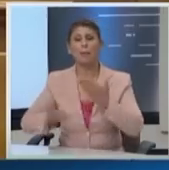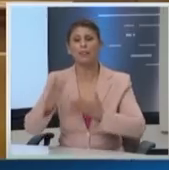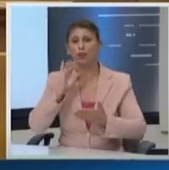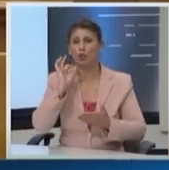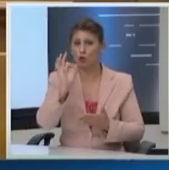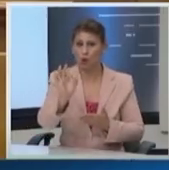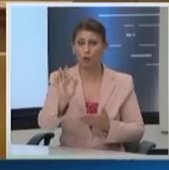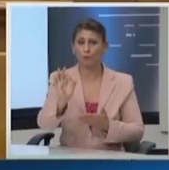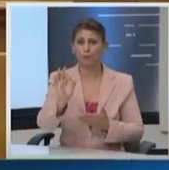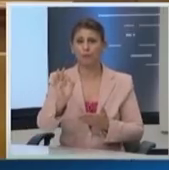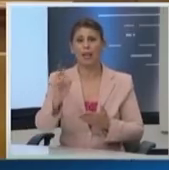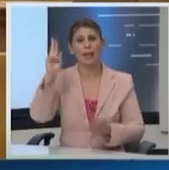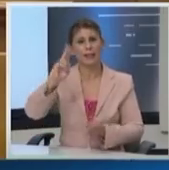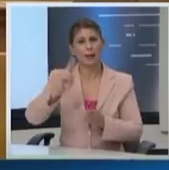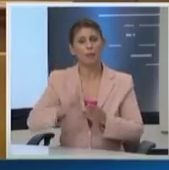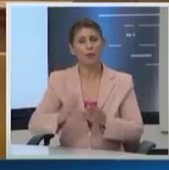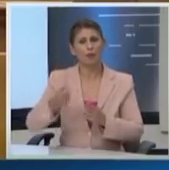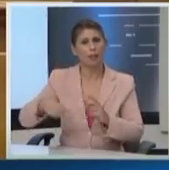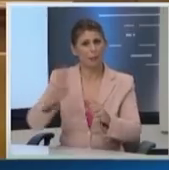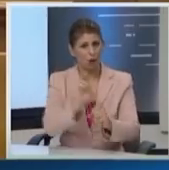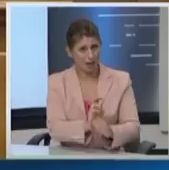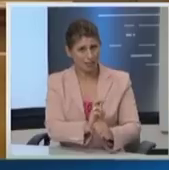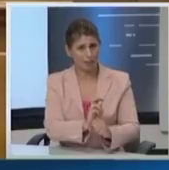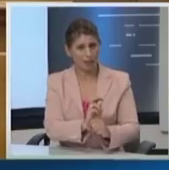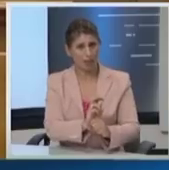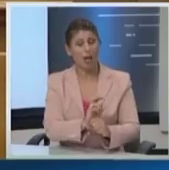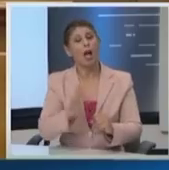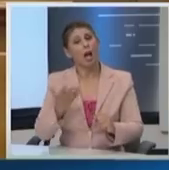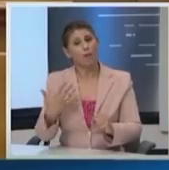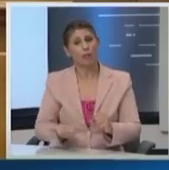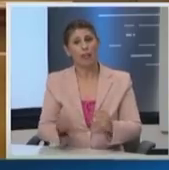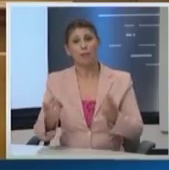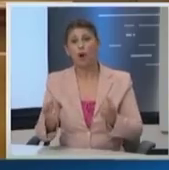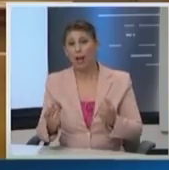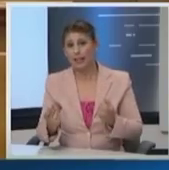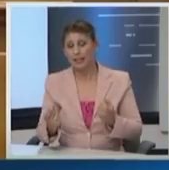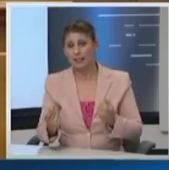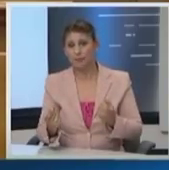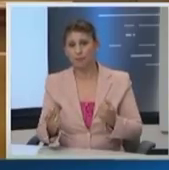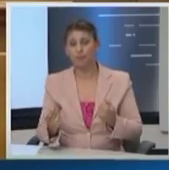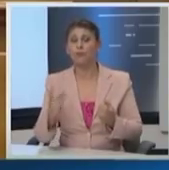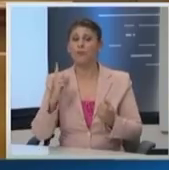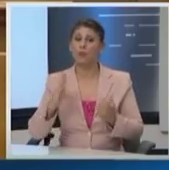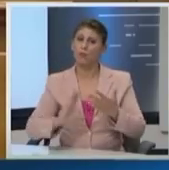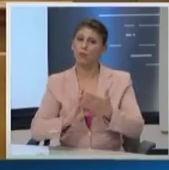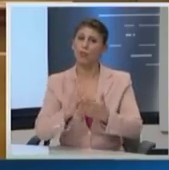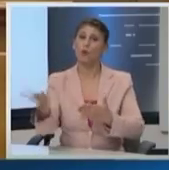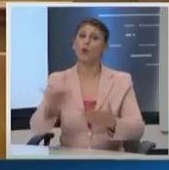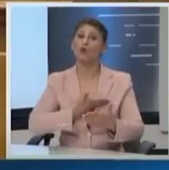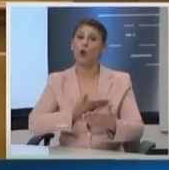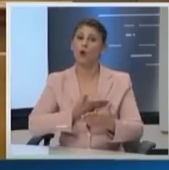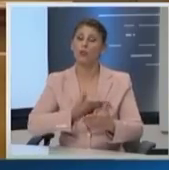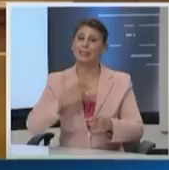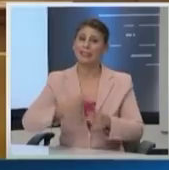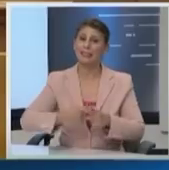στόχο να μειώσει τα πλεονάσματα, αφού θα έχει προκαλέσει ένα δημιουργικό σοκ